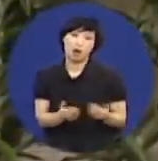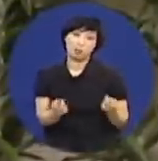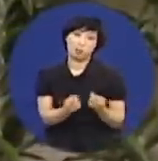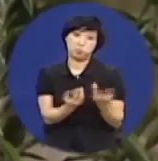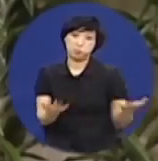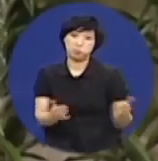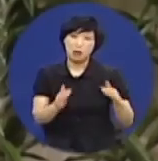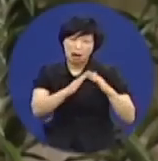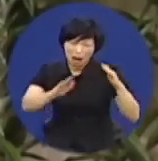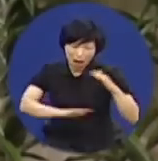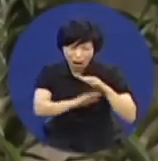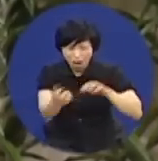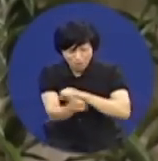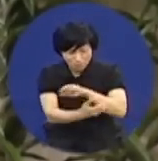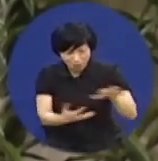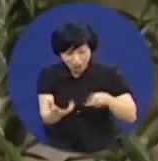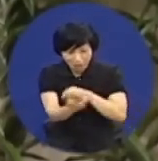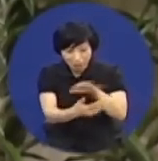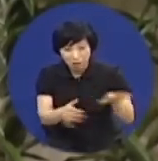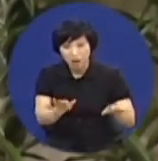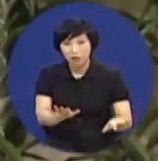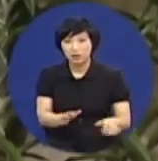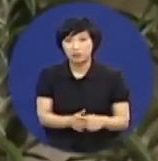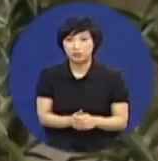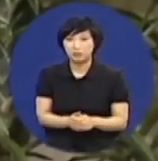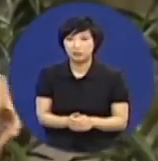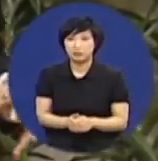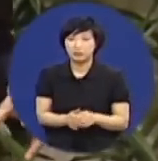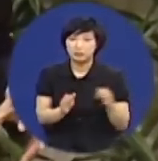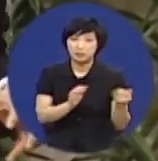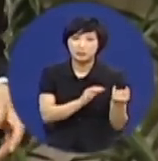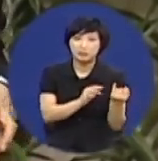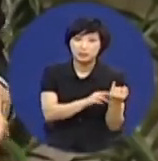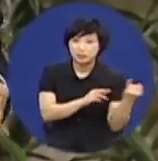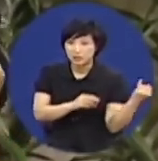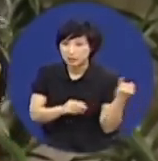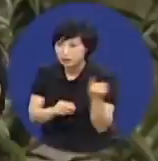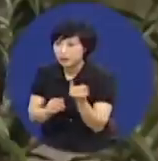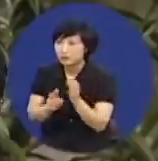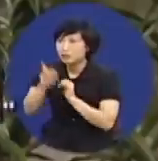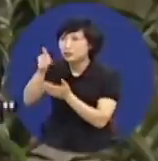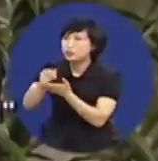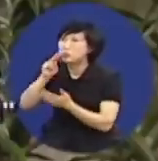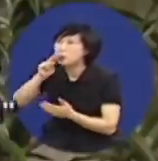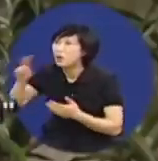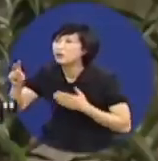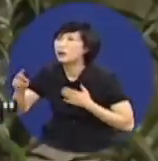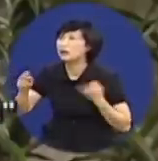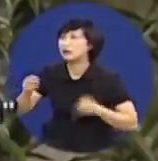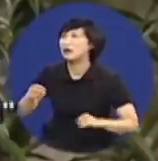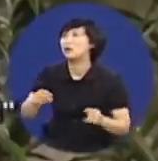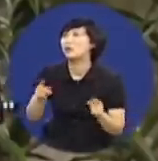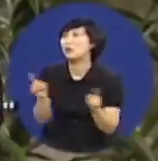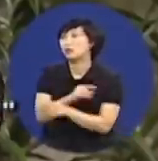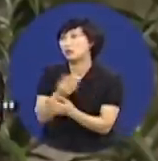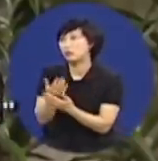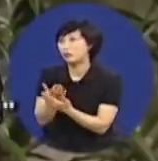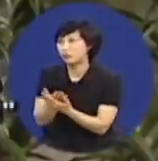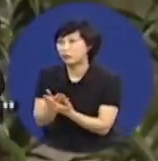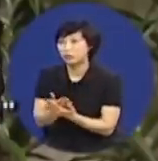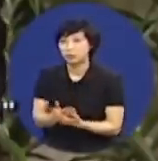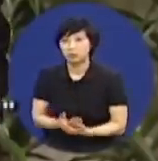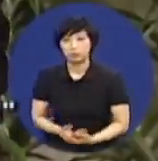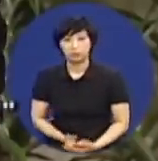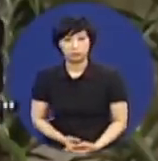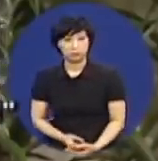家の中がめちゃくちゃになりました。それでイエス様に、主よ、旅での子よ、私の娘を治してく